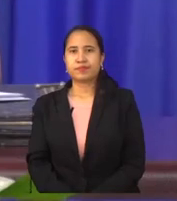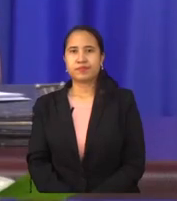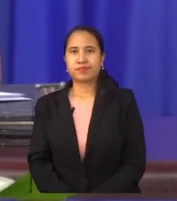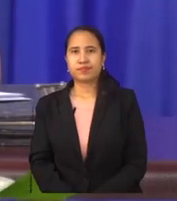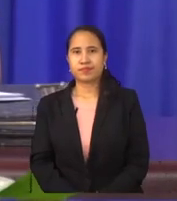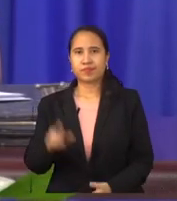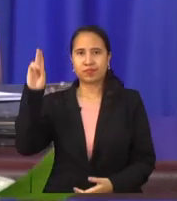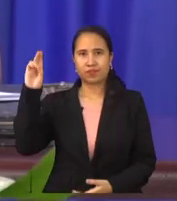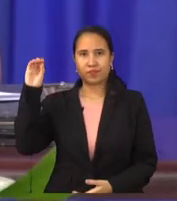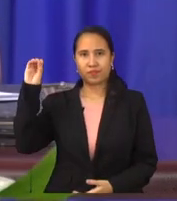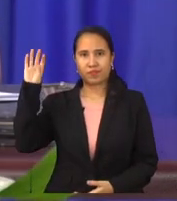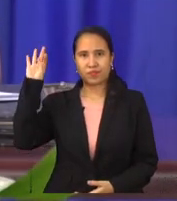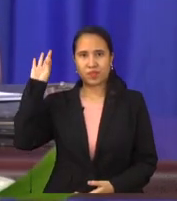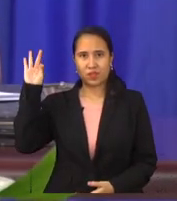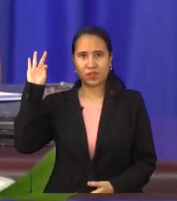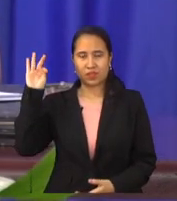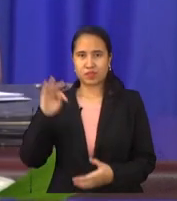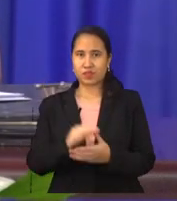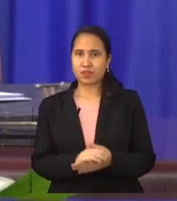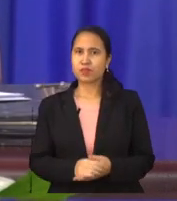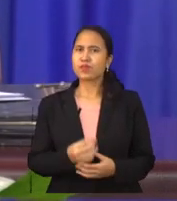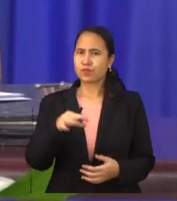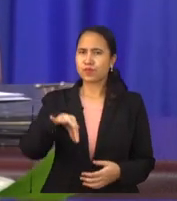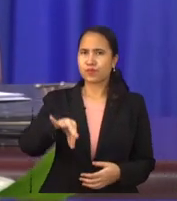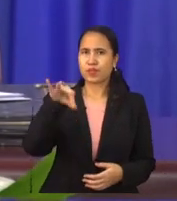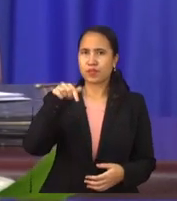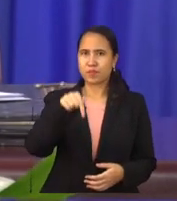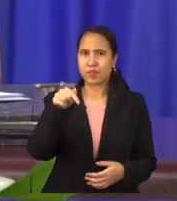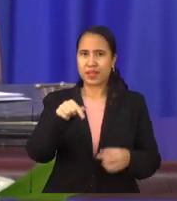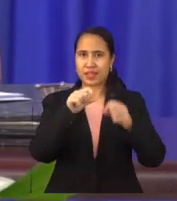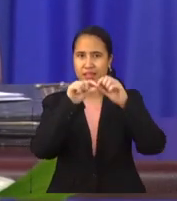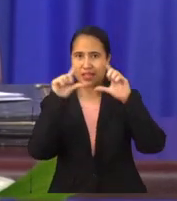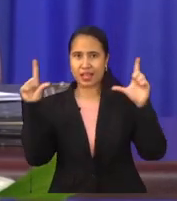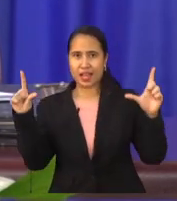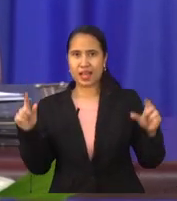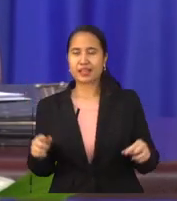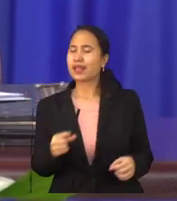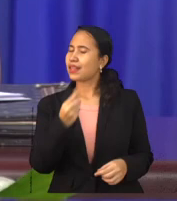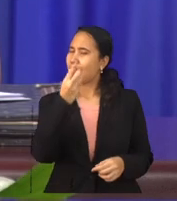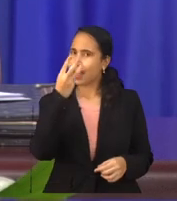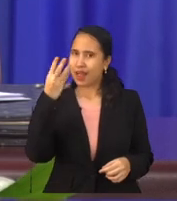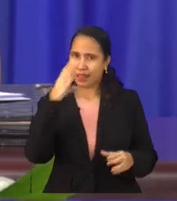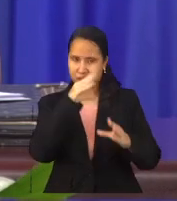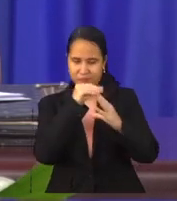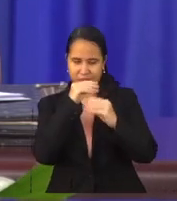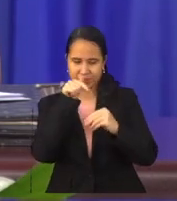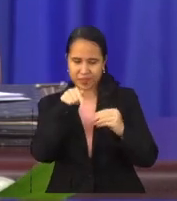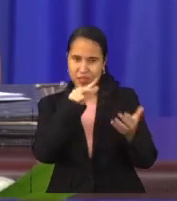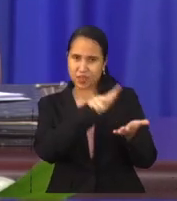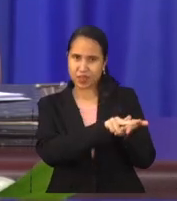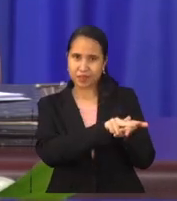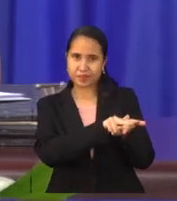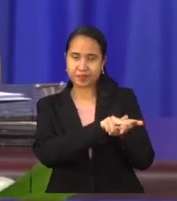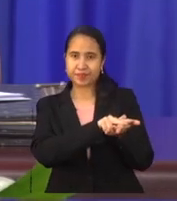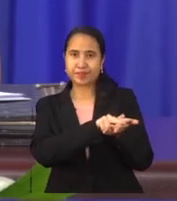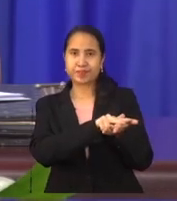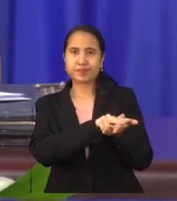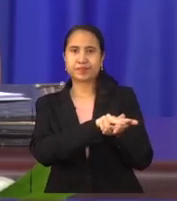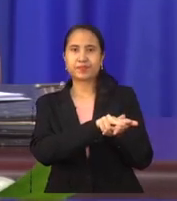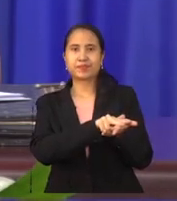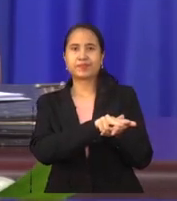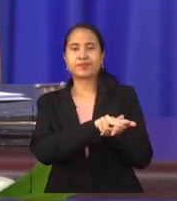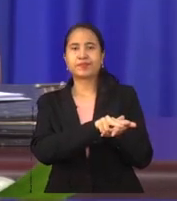Het Hof is van oordeel dat met de textuele bewoording elke inmenging reeds impliciet tot uitdrukking wordt